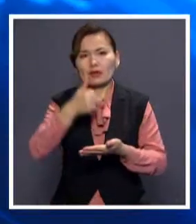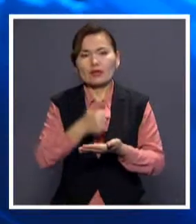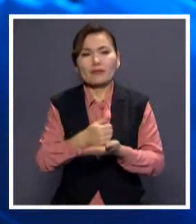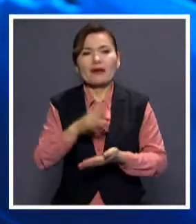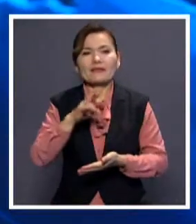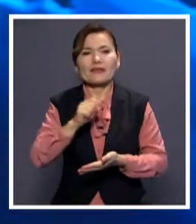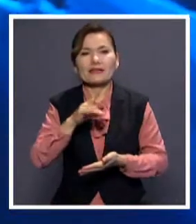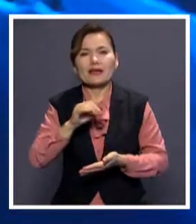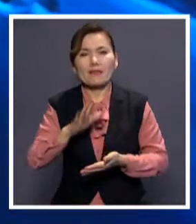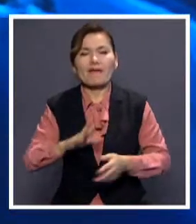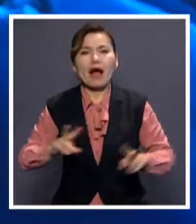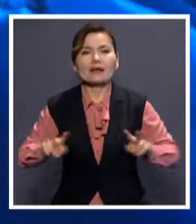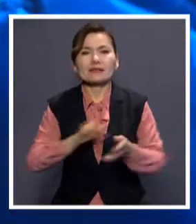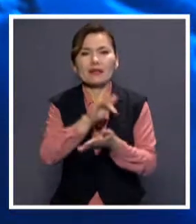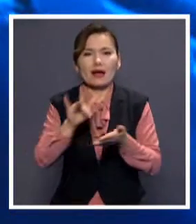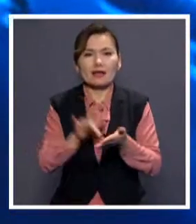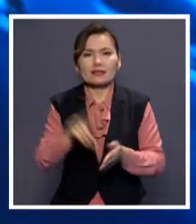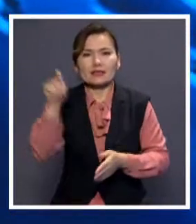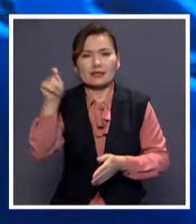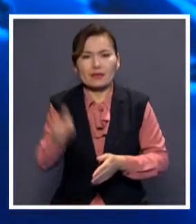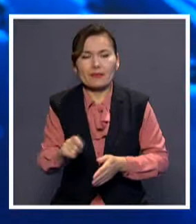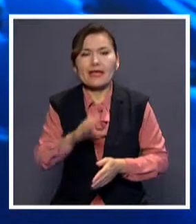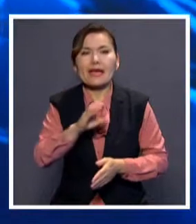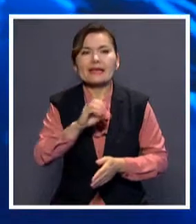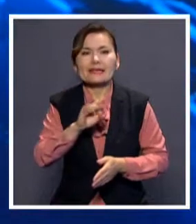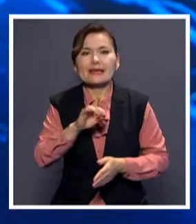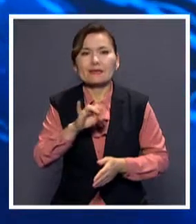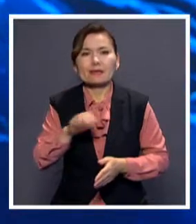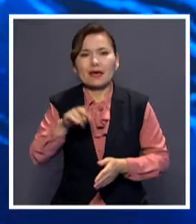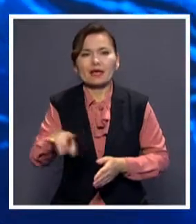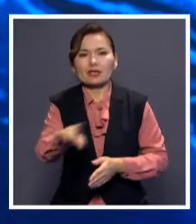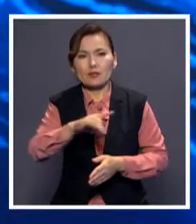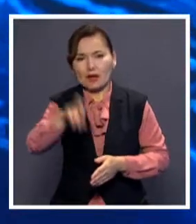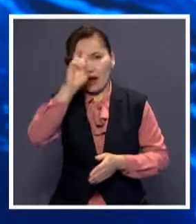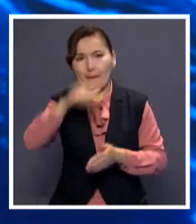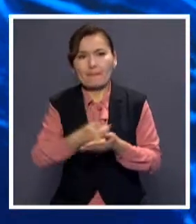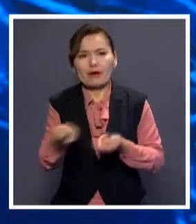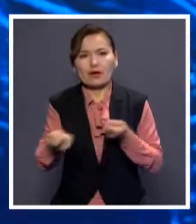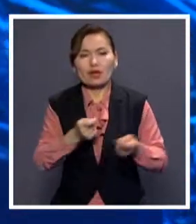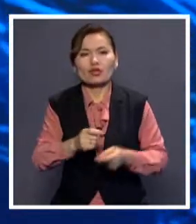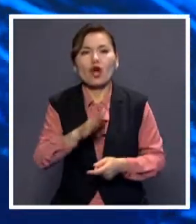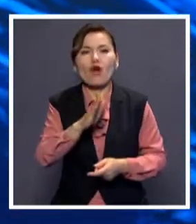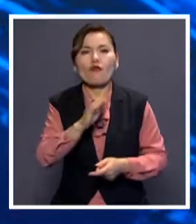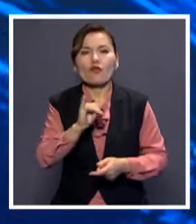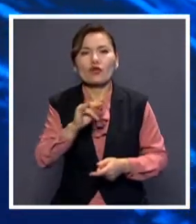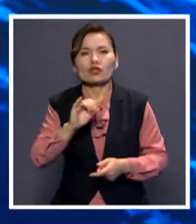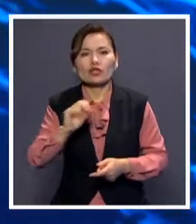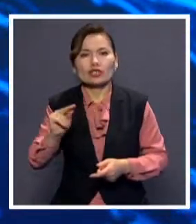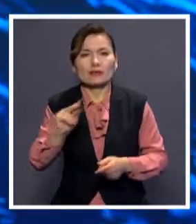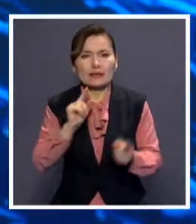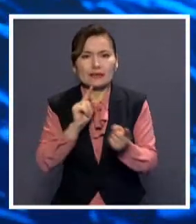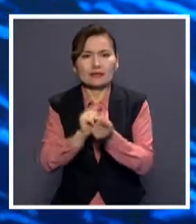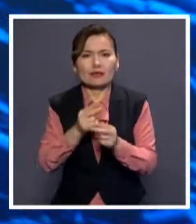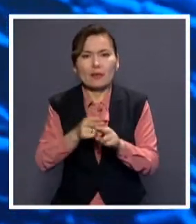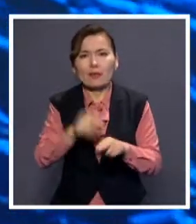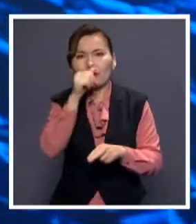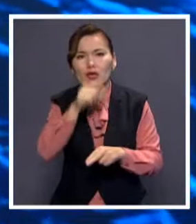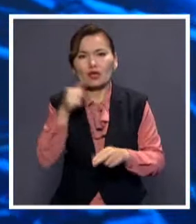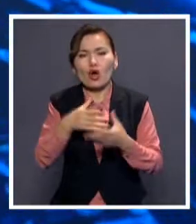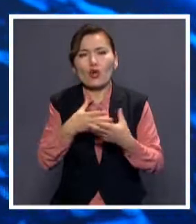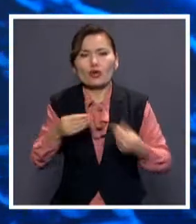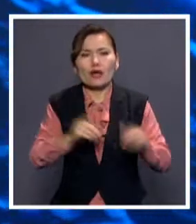Нұрсұлтан Назарбаев Астанаға ресми сапармен келген Сербия Республикасының президенті Александр Вучичпен кездесті. Былтыр көктемнен бастап